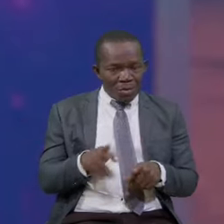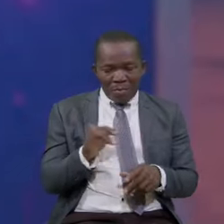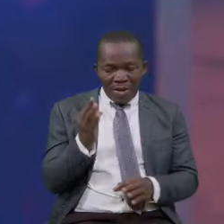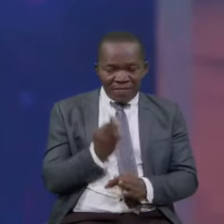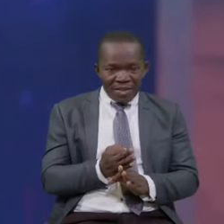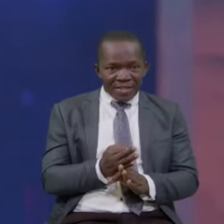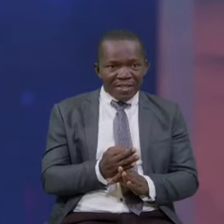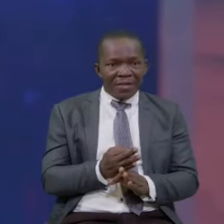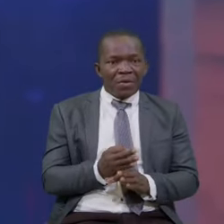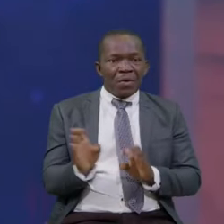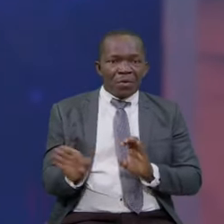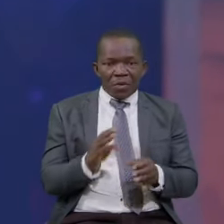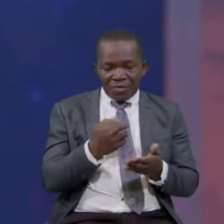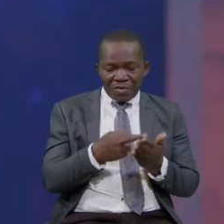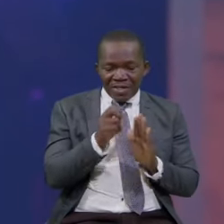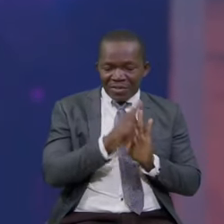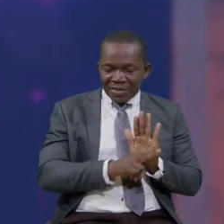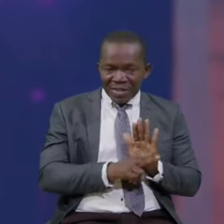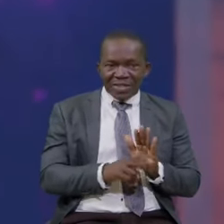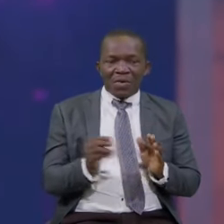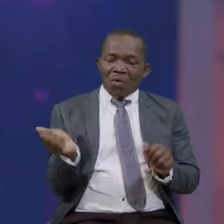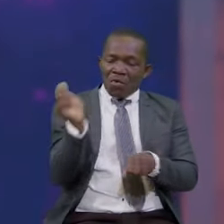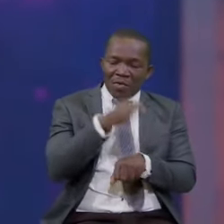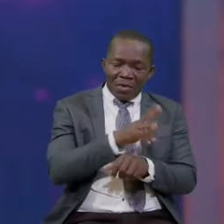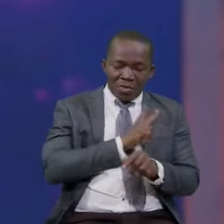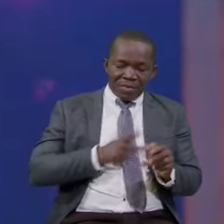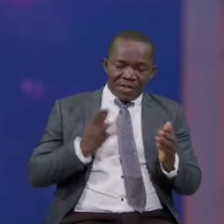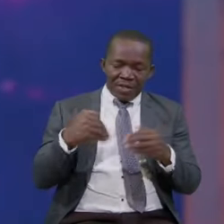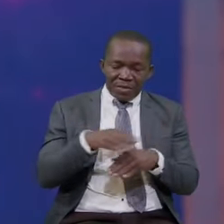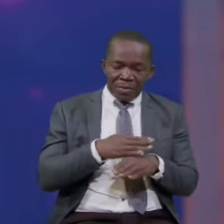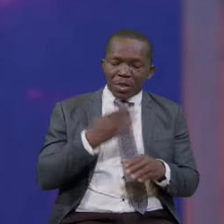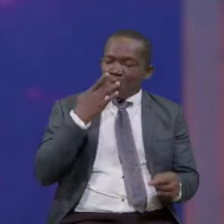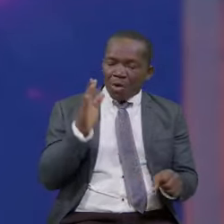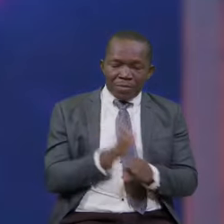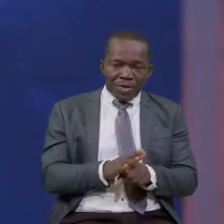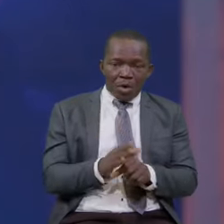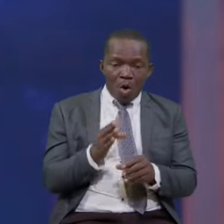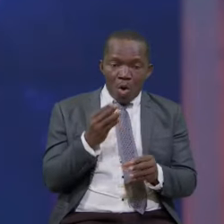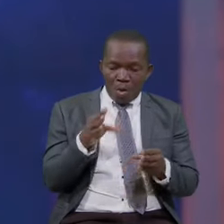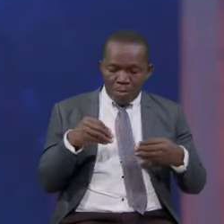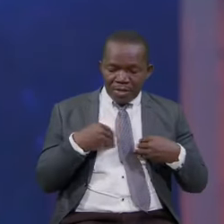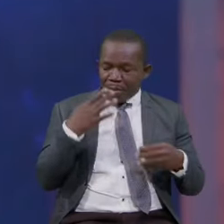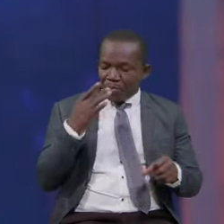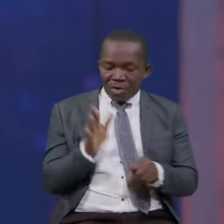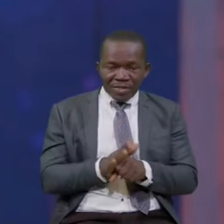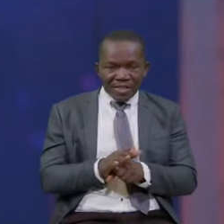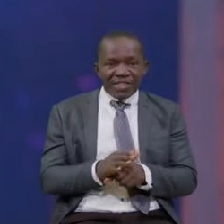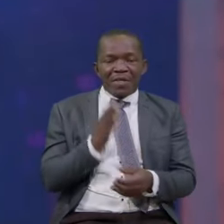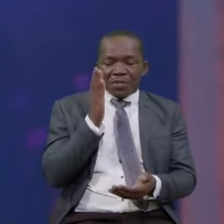il subjugua les royaume OBT des promesses et ferm la gueule des